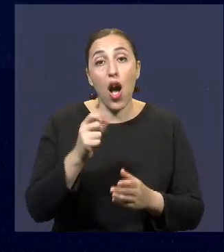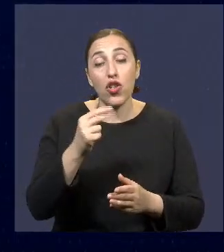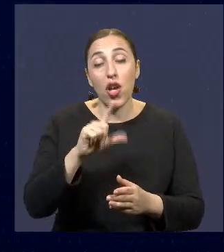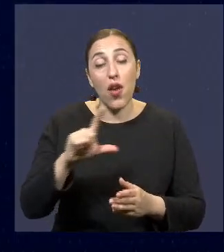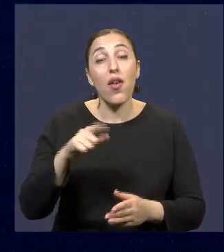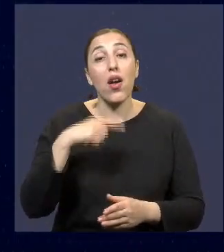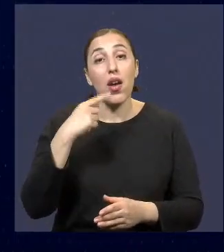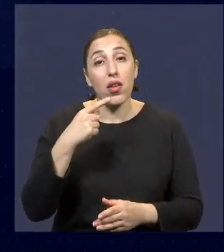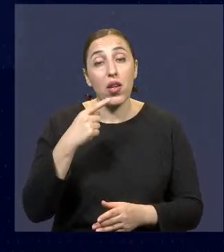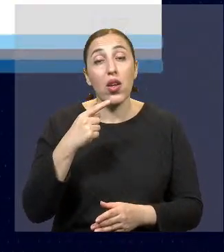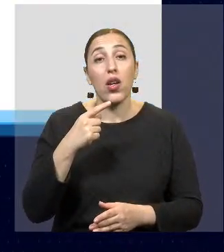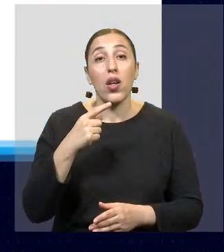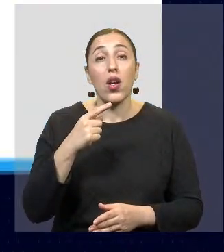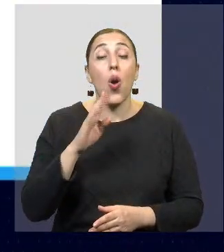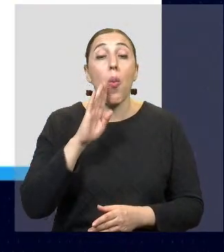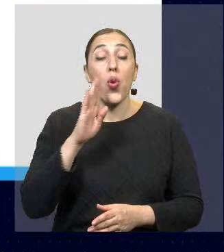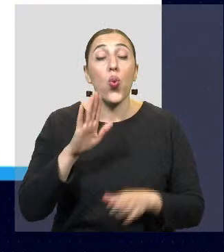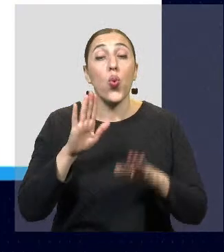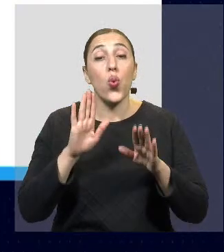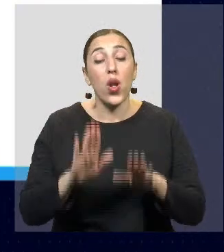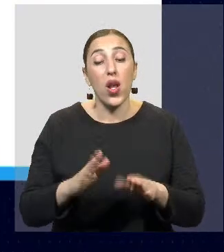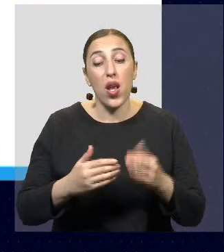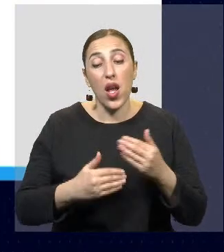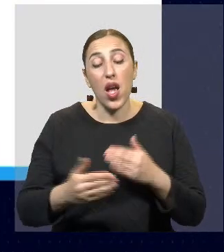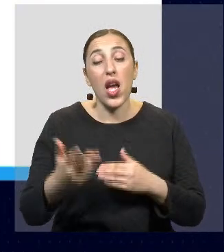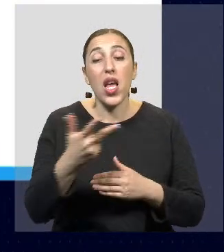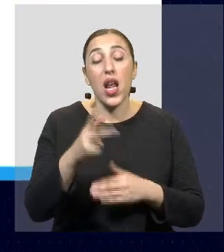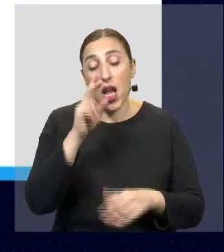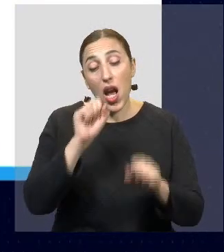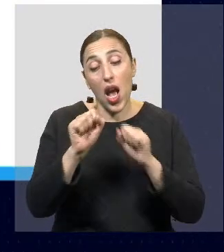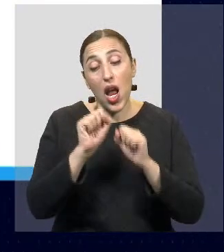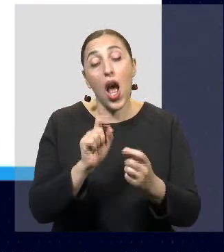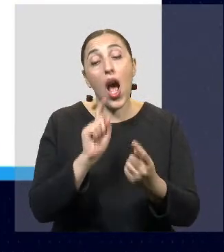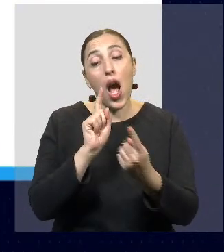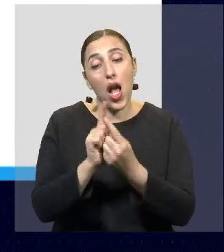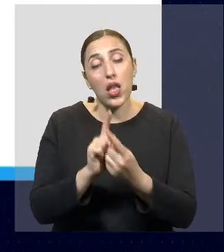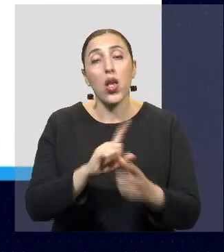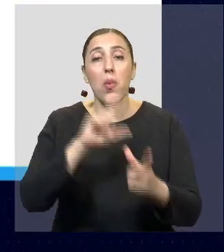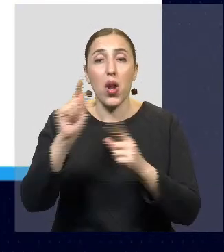Հաղության պայմանագրի կնգմանջանապարին։